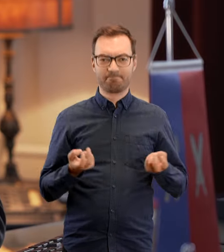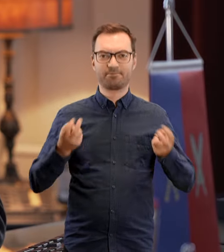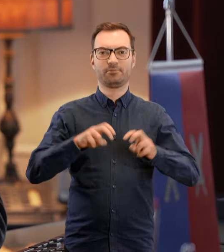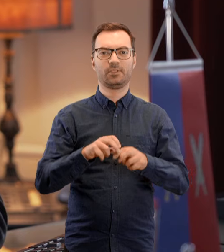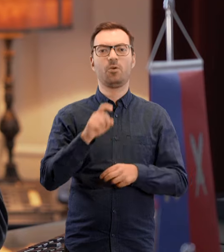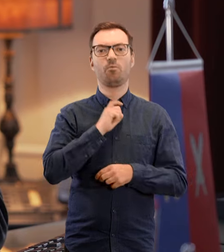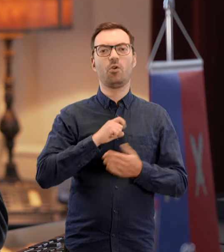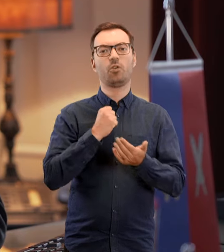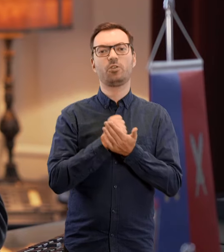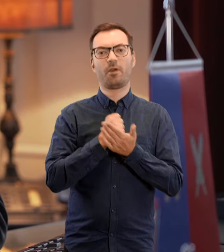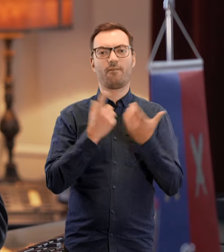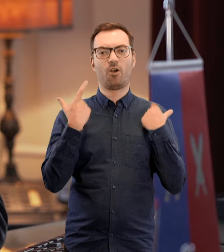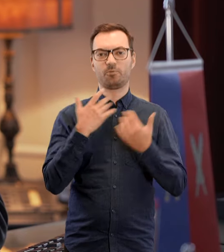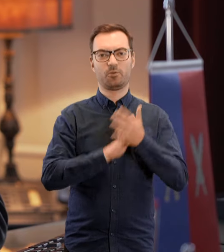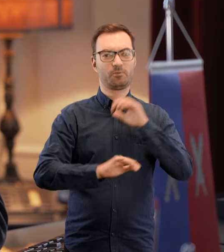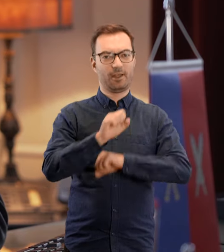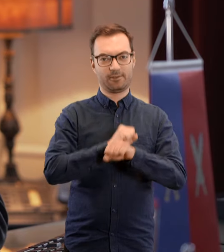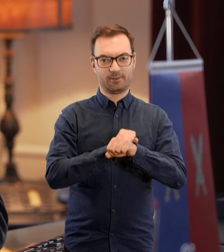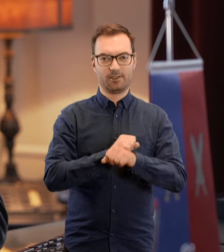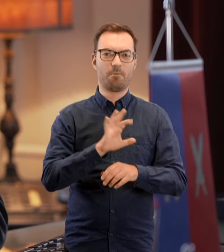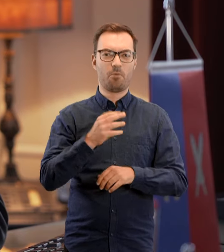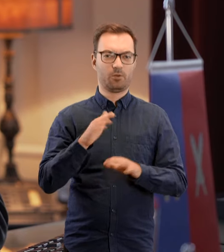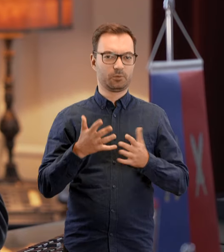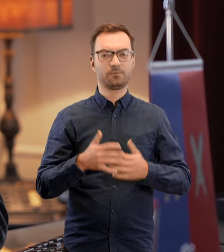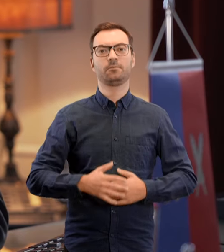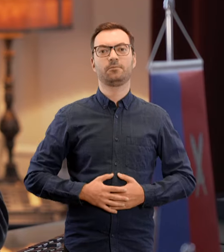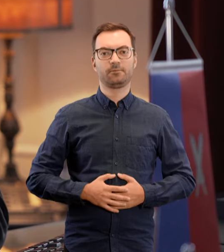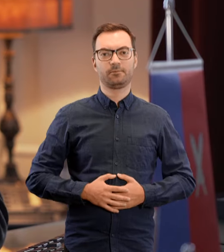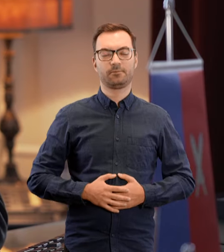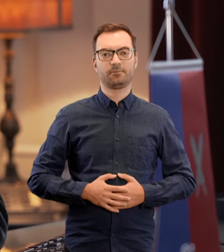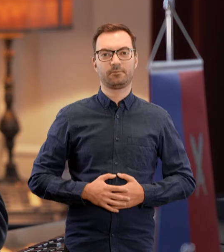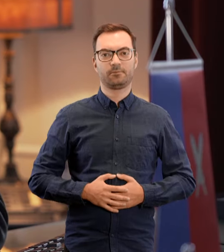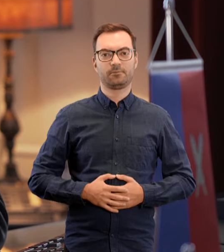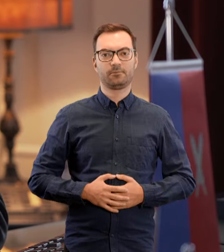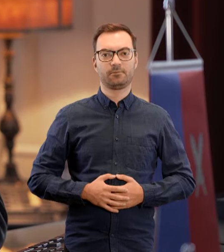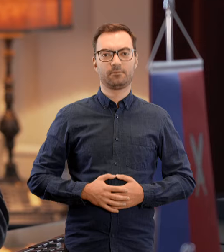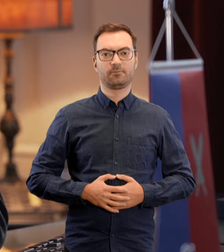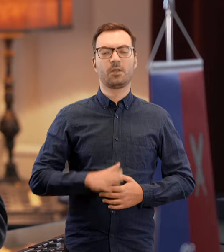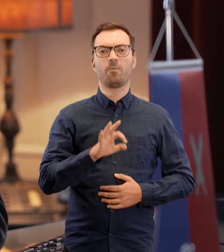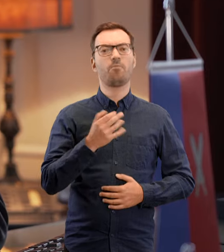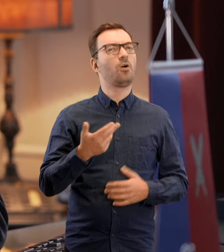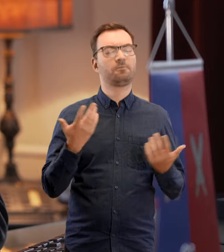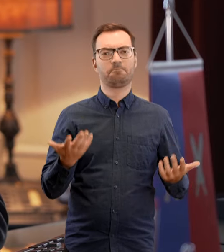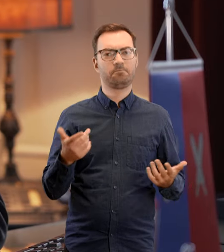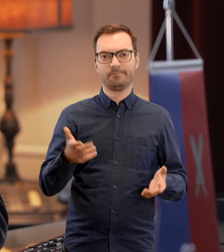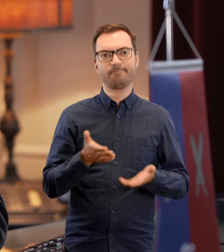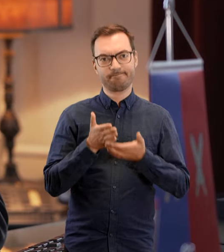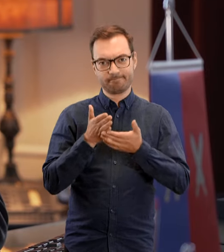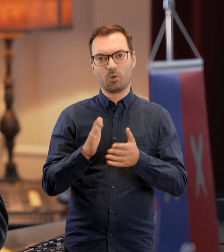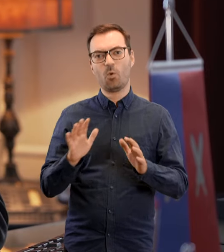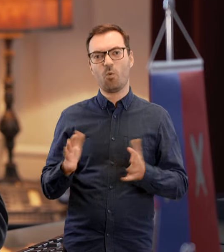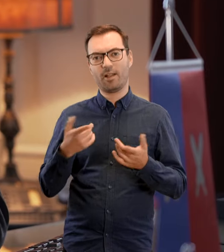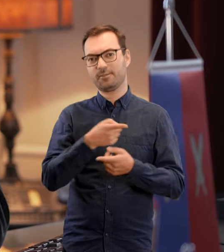funkcjonuje Biuro do Spraw Osób z Niepełnosprawnościami. Ma im ułatwić